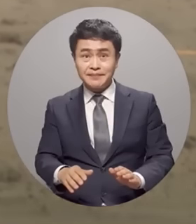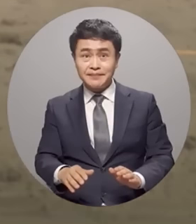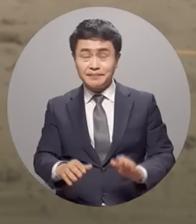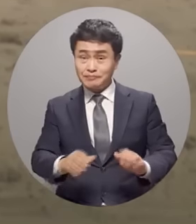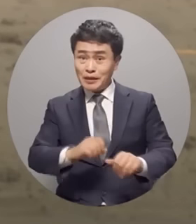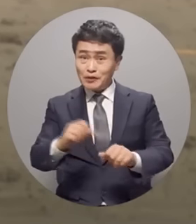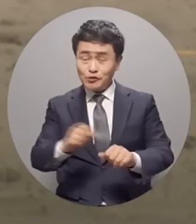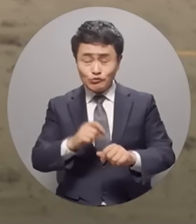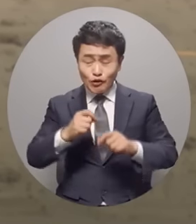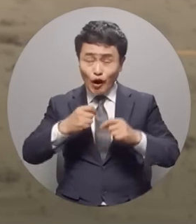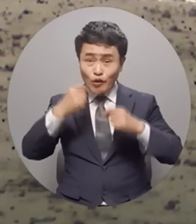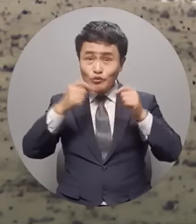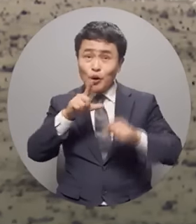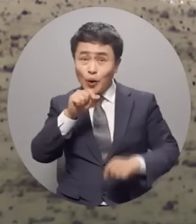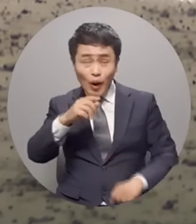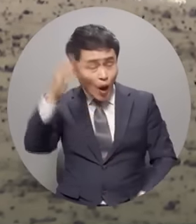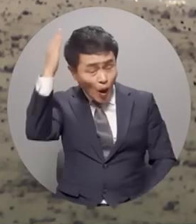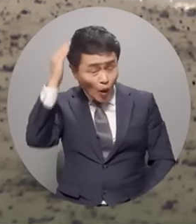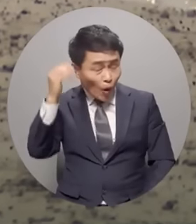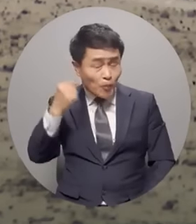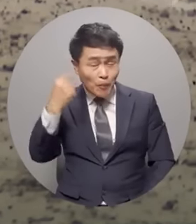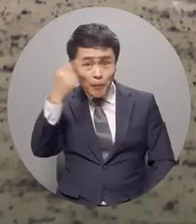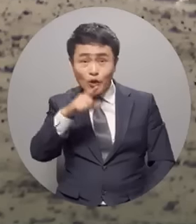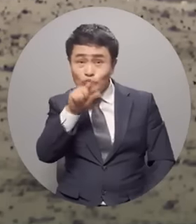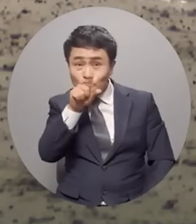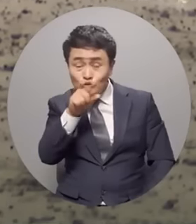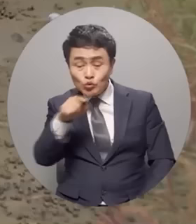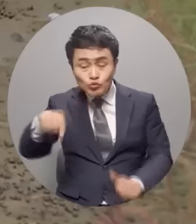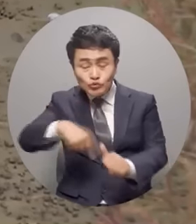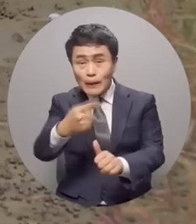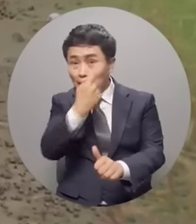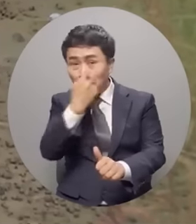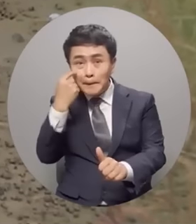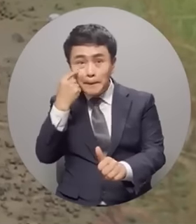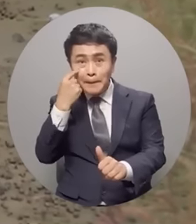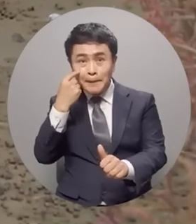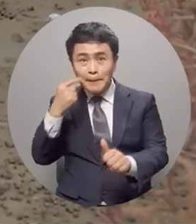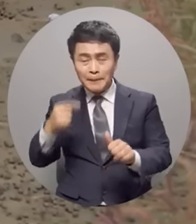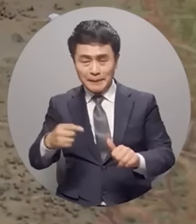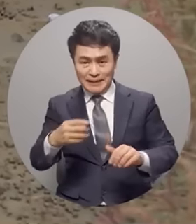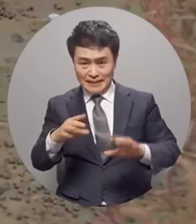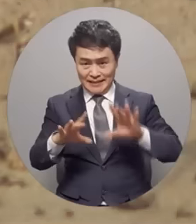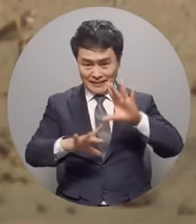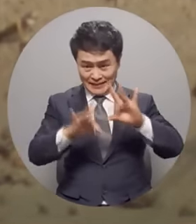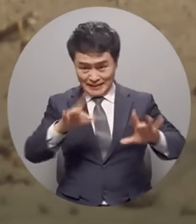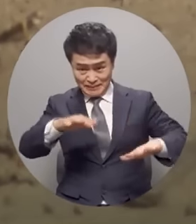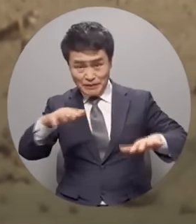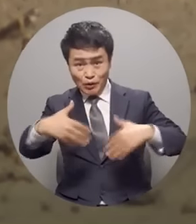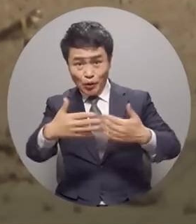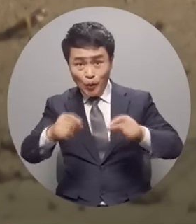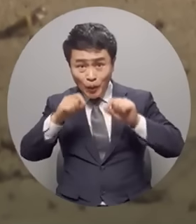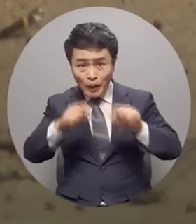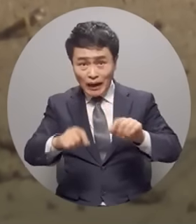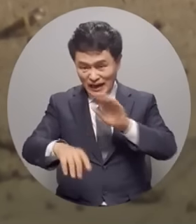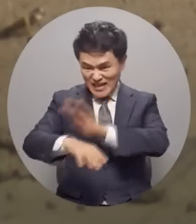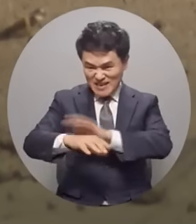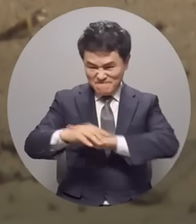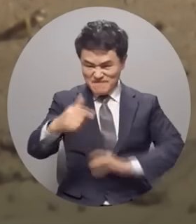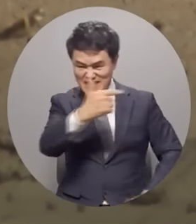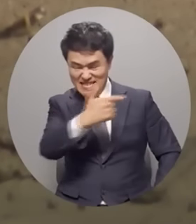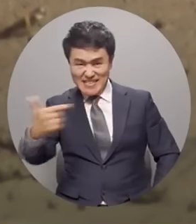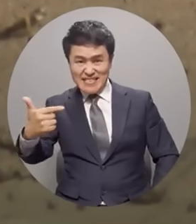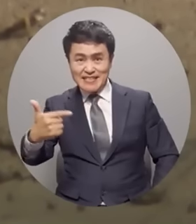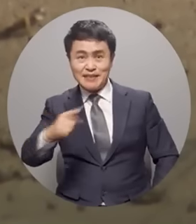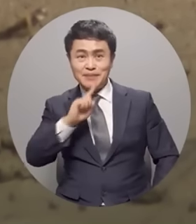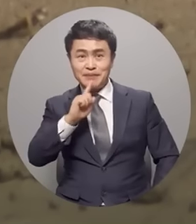특유의 울음소리를 내는 검은 머리 물대새 역시 주변에서 확인됩니다. 갯벌을 가만히 들여다보면 유독 한쪽 앞발이 큰 개들도 많이